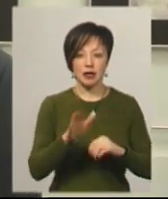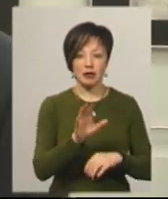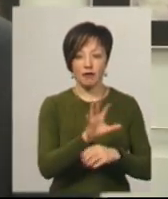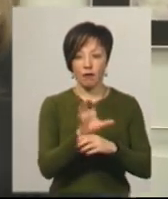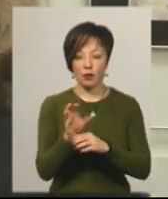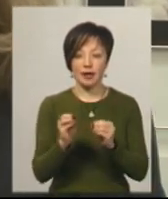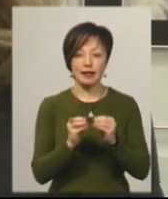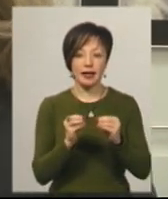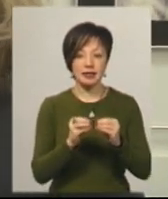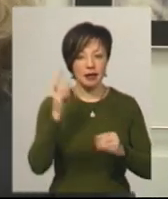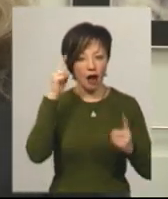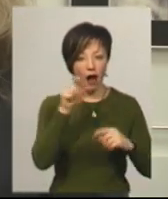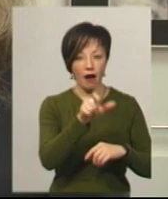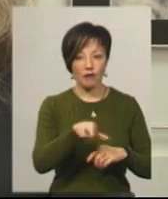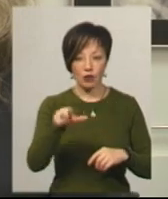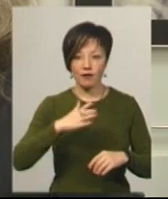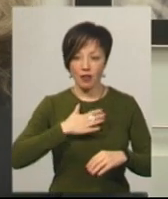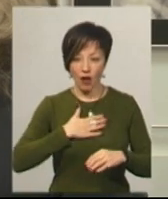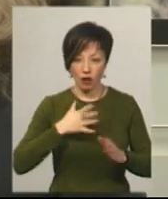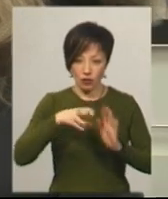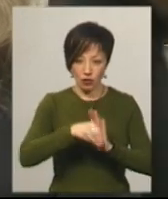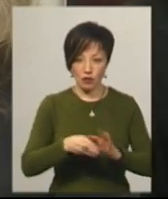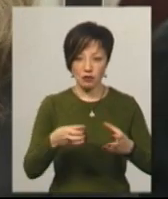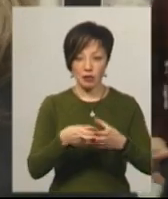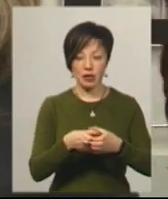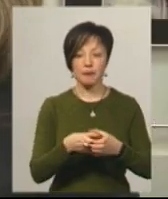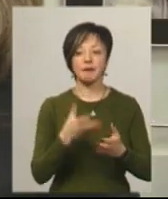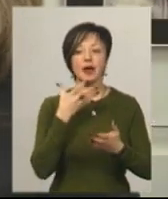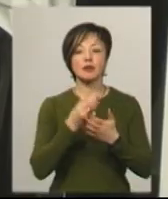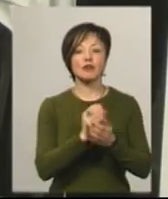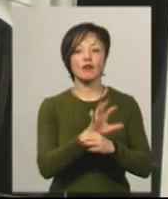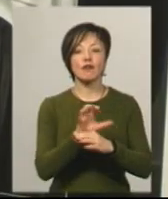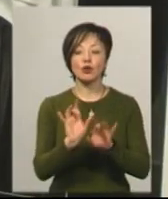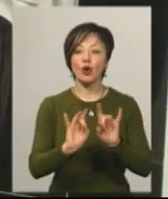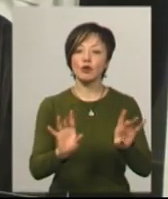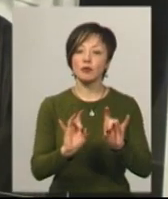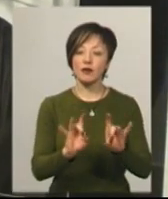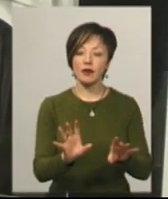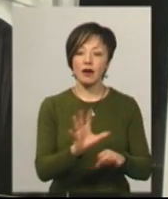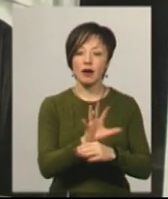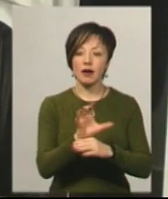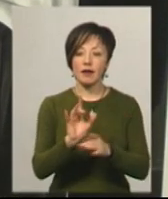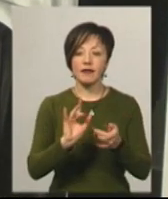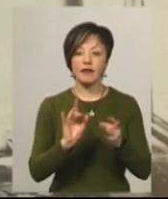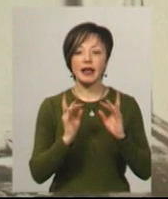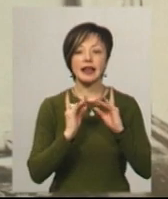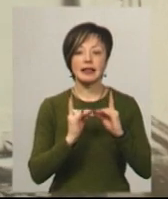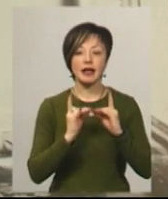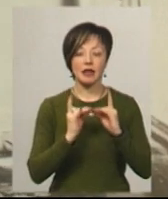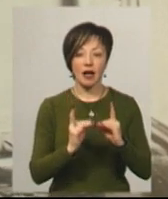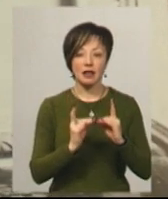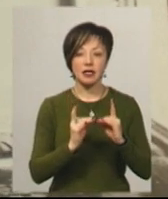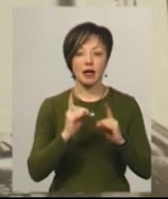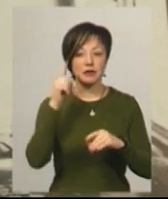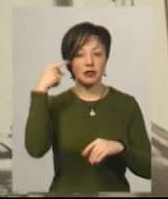представлено 10 авторів. Це всі автори нашої спілки. Про свої роботи Анатолій Іванов розповів, що зняв їх в інтернаті для душевнохворих